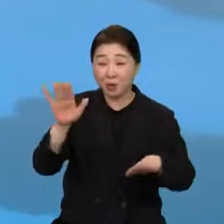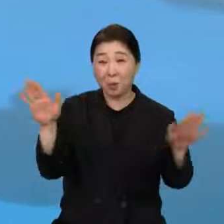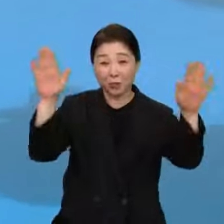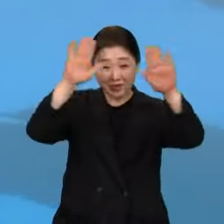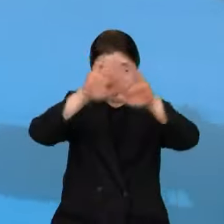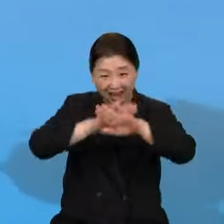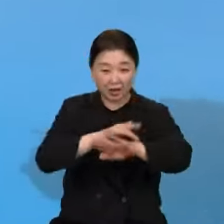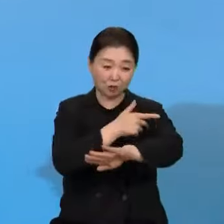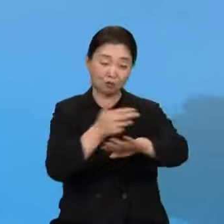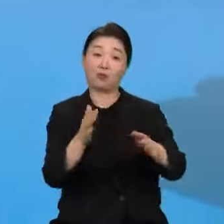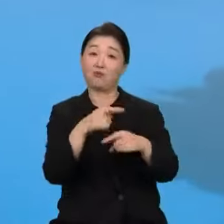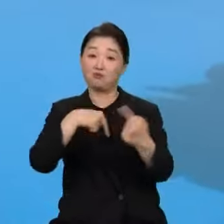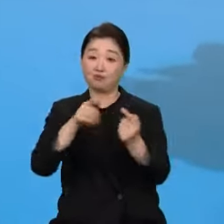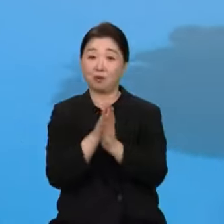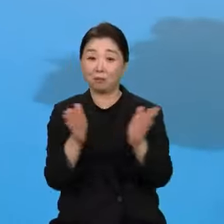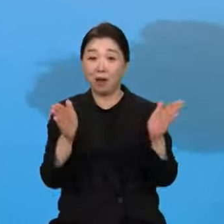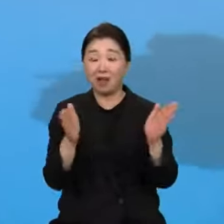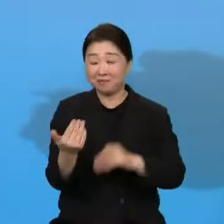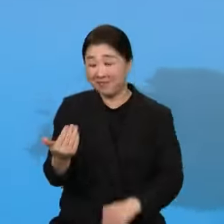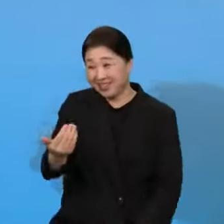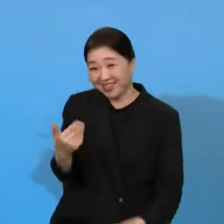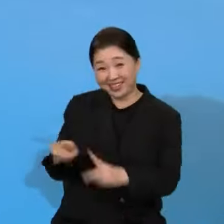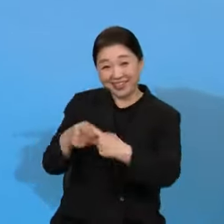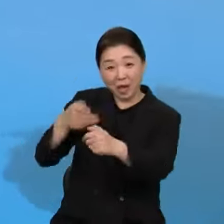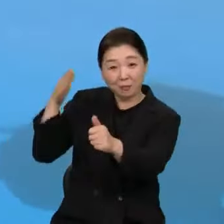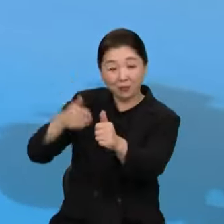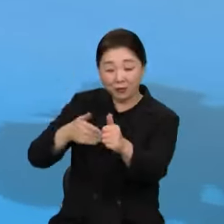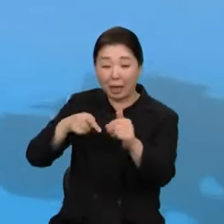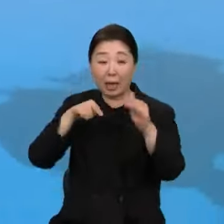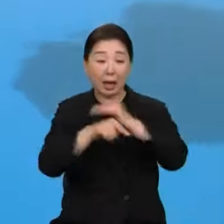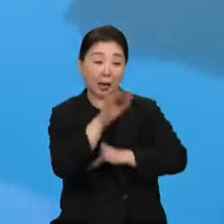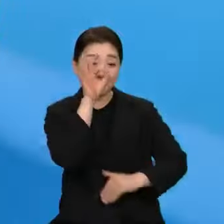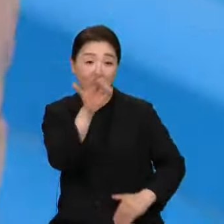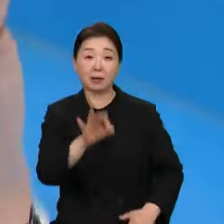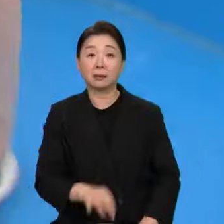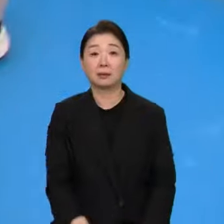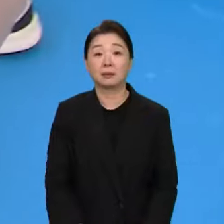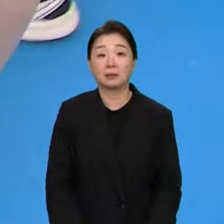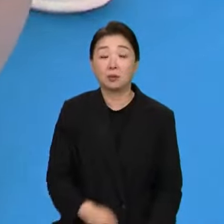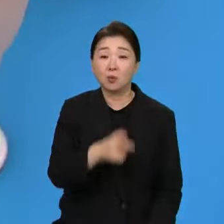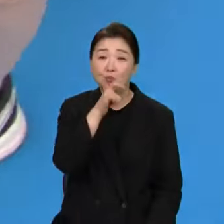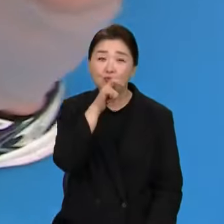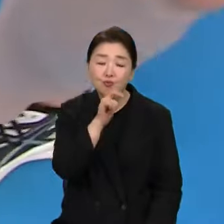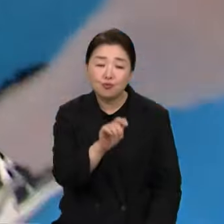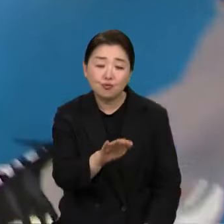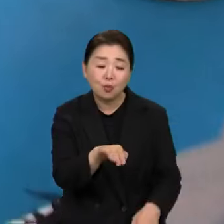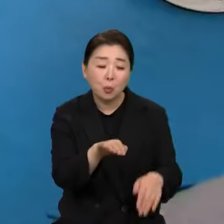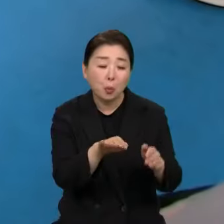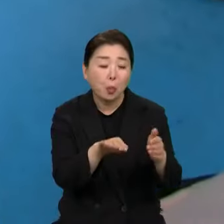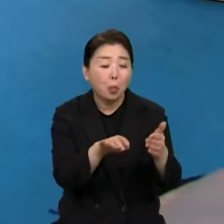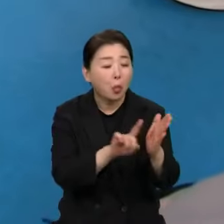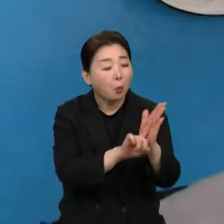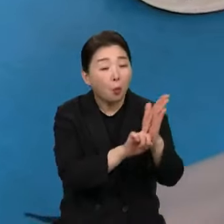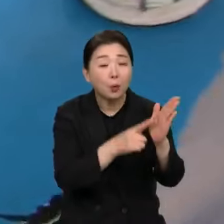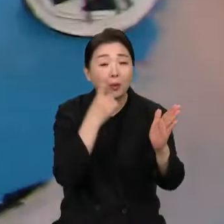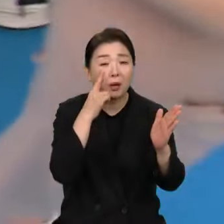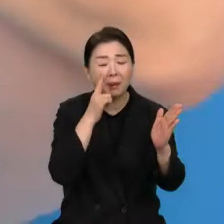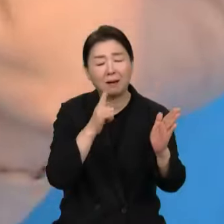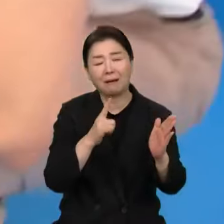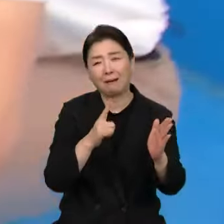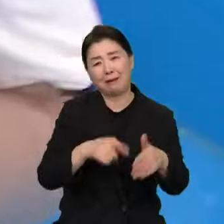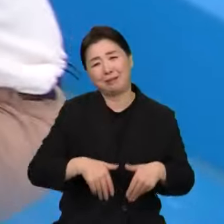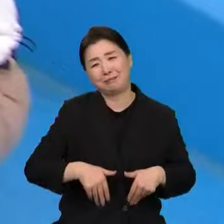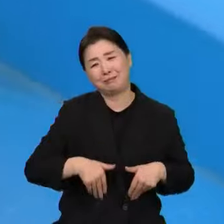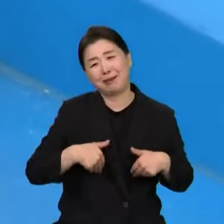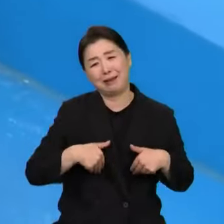이곳에서 시작했습니다. 저희도 미리 양해를 구하고 수영장 안에 들어와 봤는데요. 물 온도를 한번 만져보면 생각보다